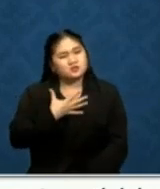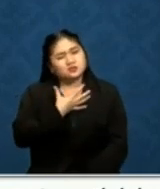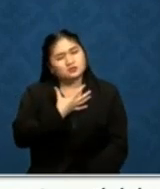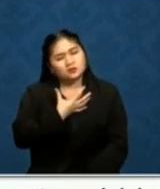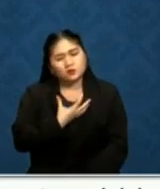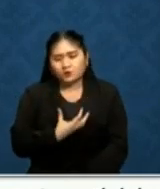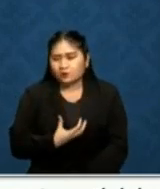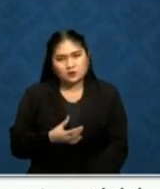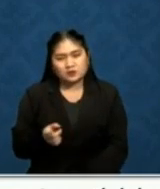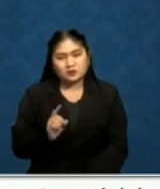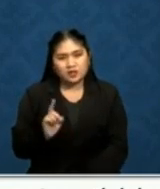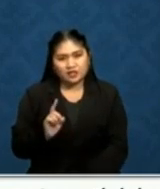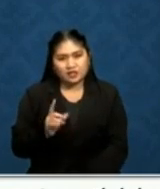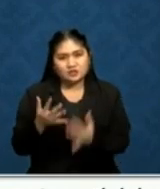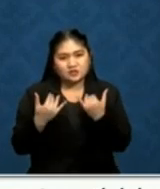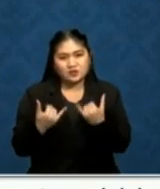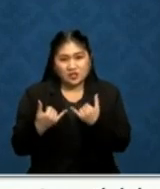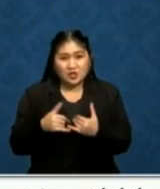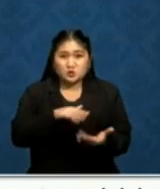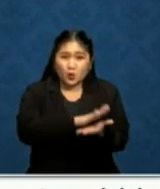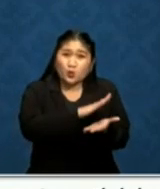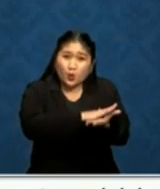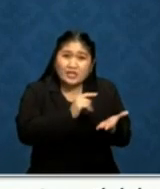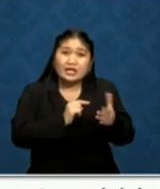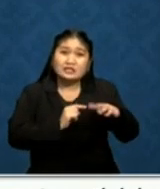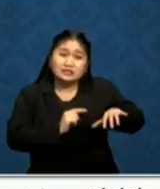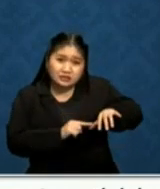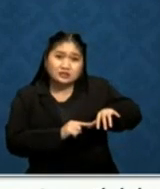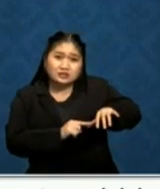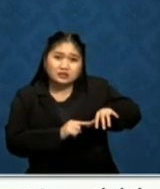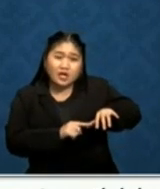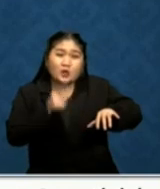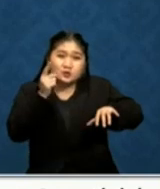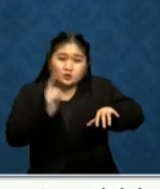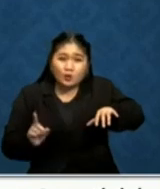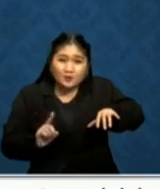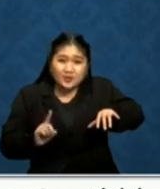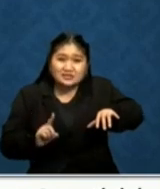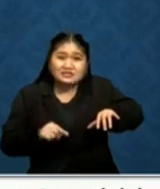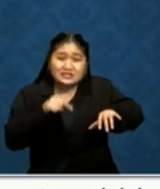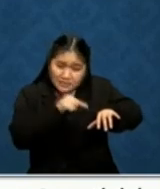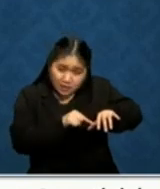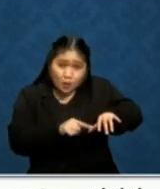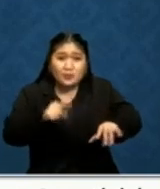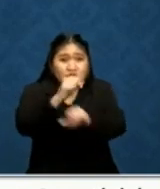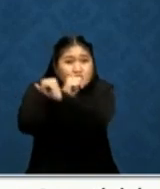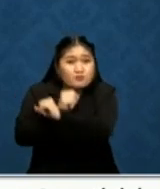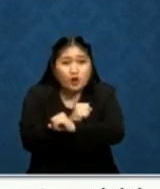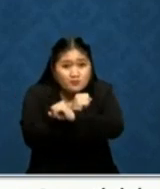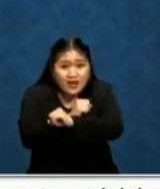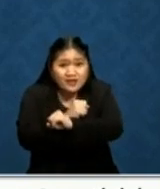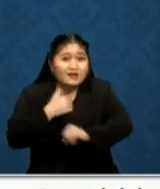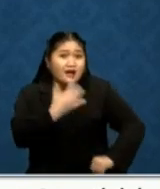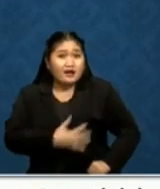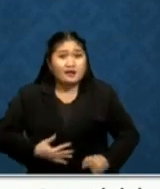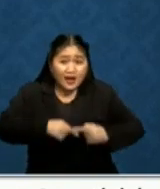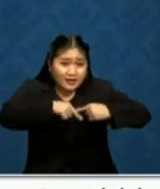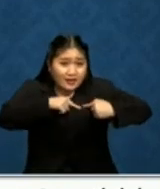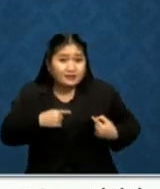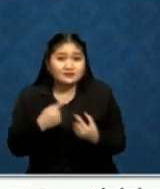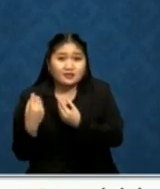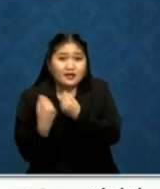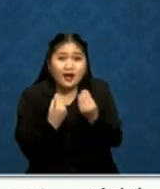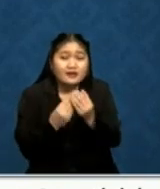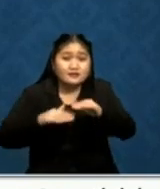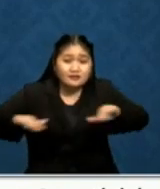านี้ก็คือเหตุการณ์เหล่านี้เกิดขึ้นในโรงเรียนซึ่งต้องเป็นสถานที่ปลอดภัยทั้งกายและใจให้กับนักเรียนลูกห